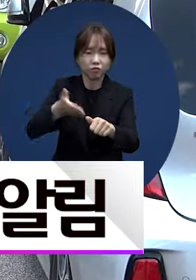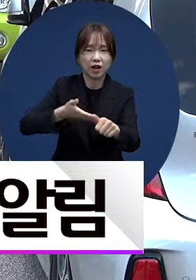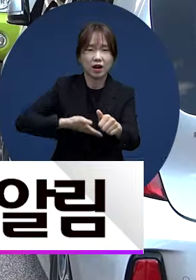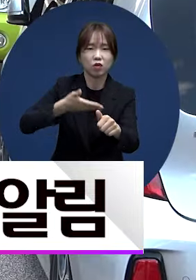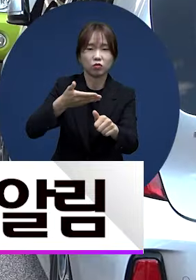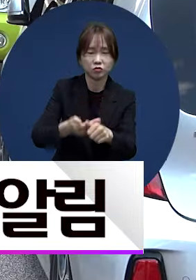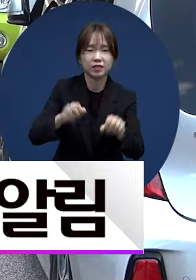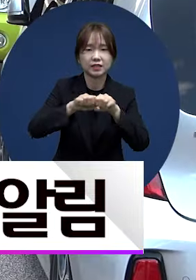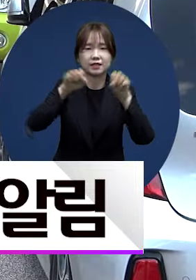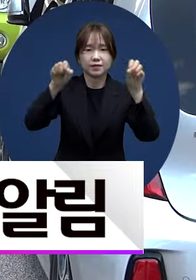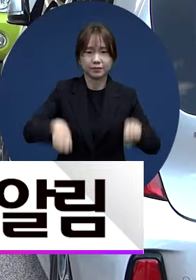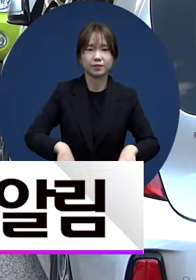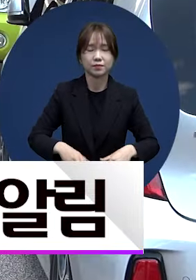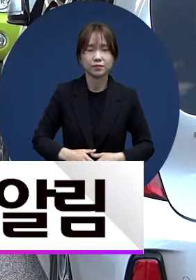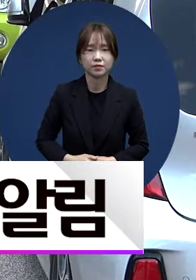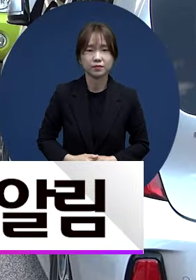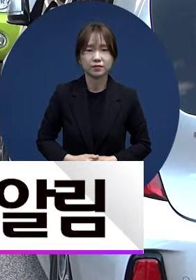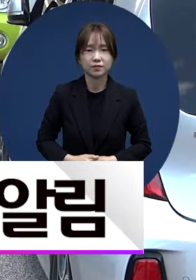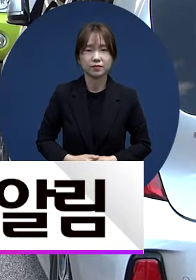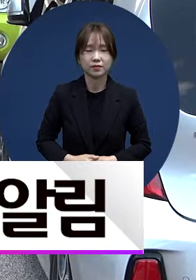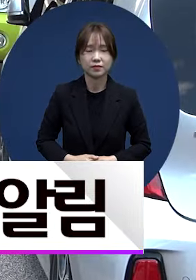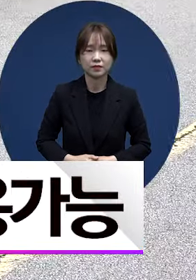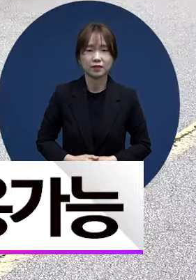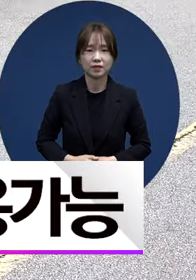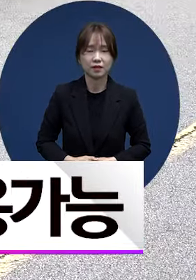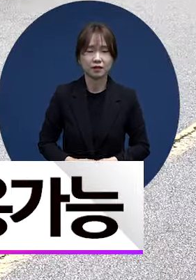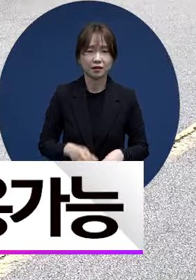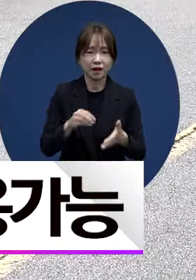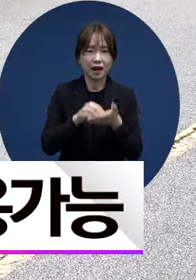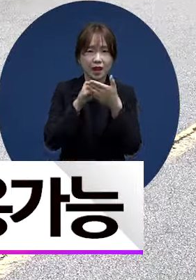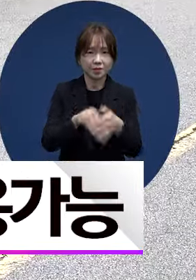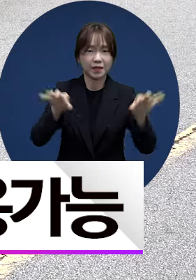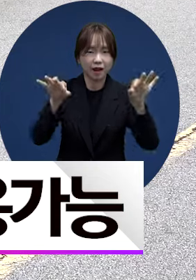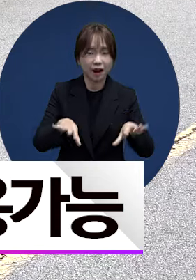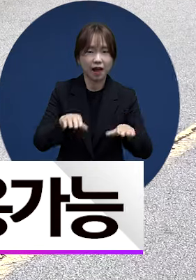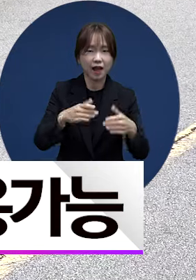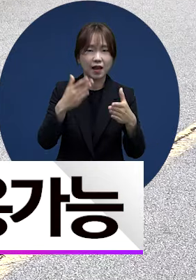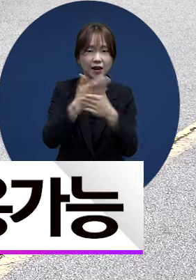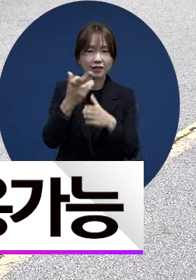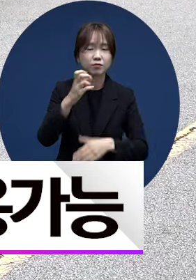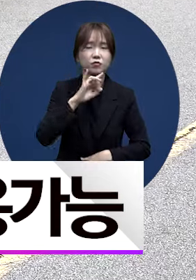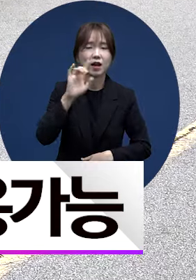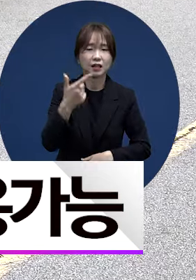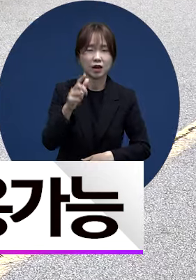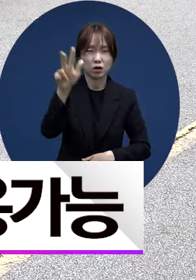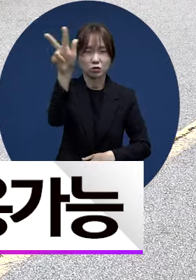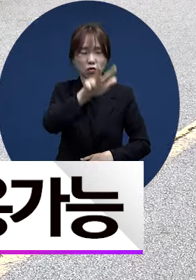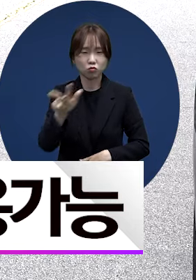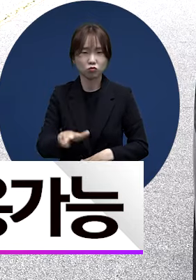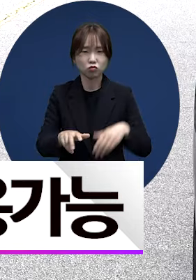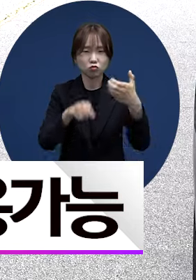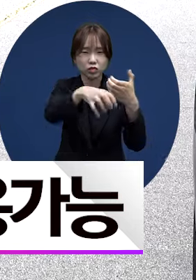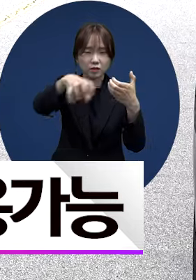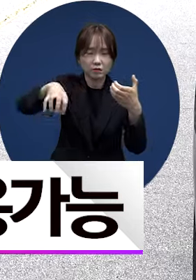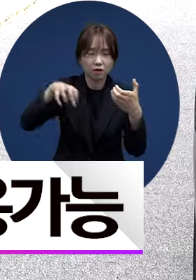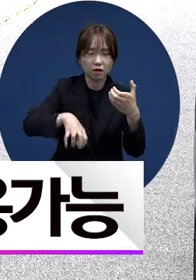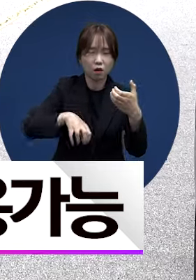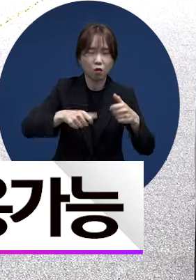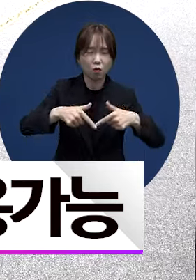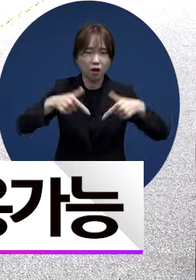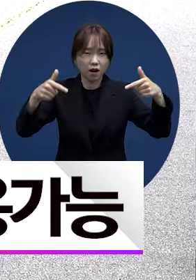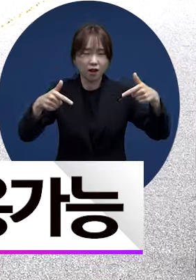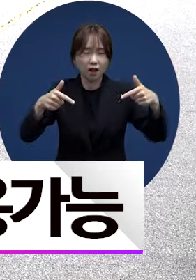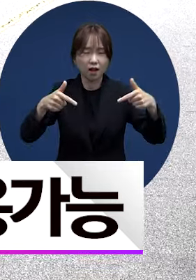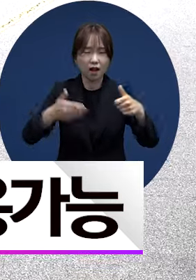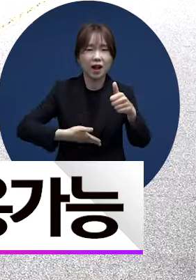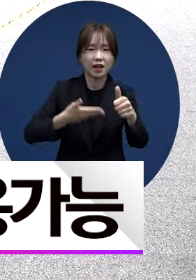요청을 알려주는 혁신적인 시스템입니다. 한 번에 간편한 가입으로 양산시뿐만 아니라 전국 90여 개 지역에서